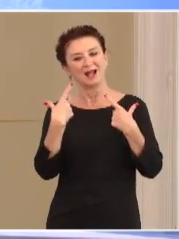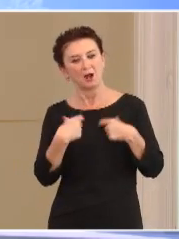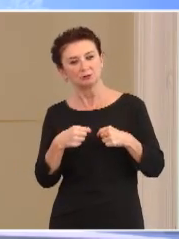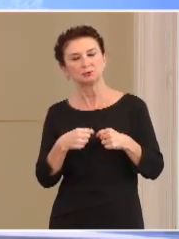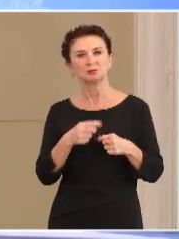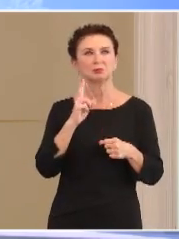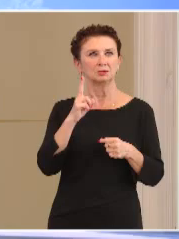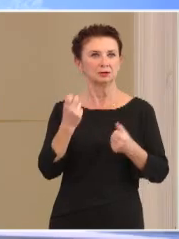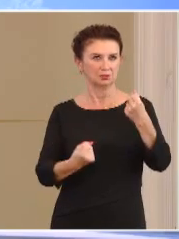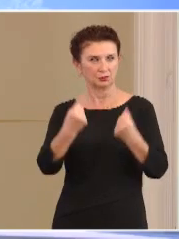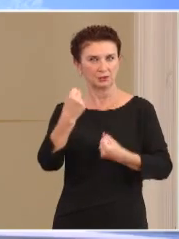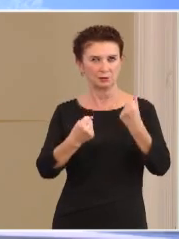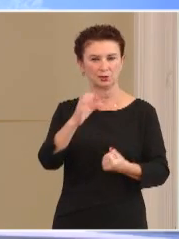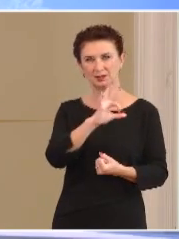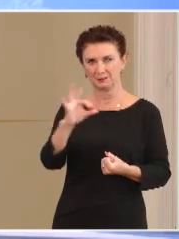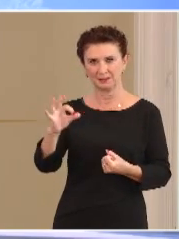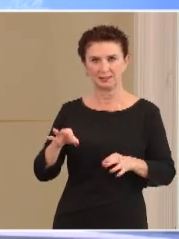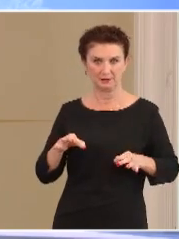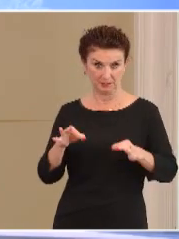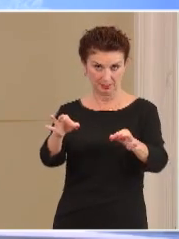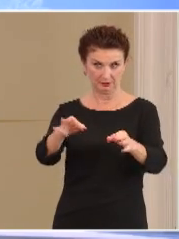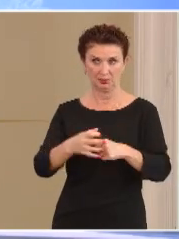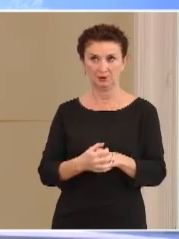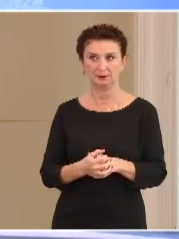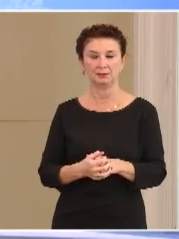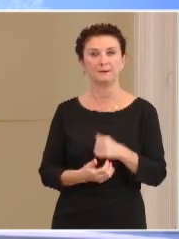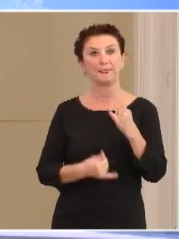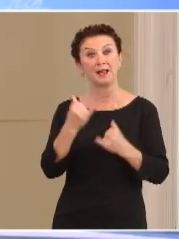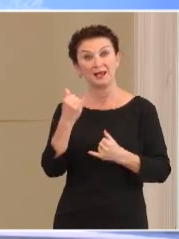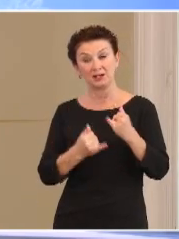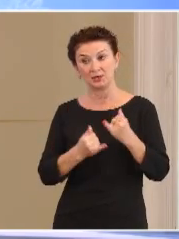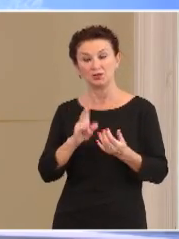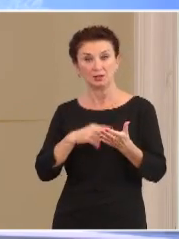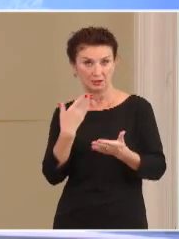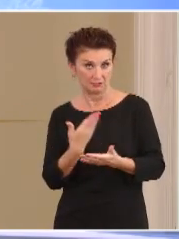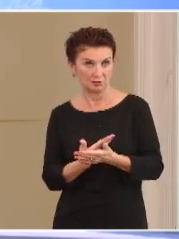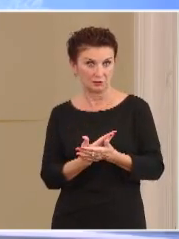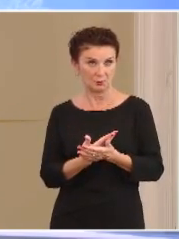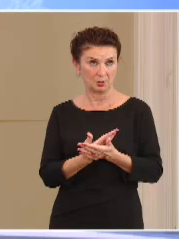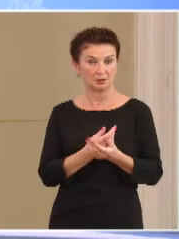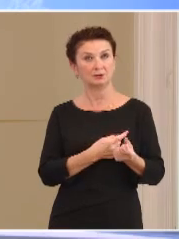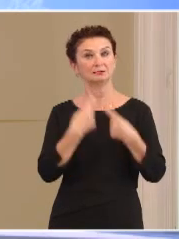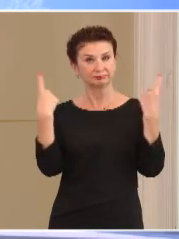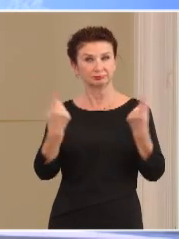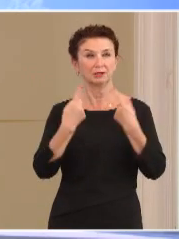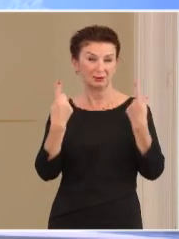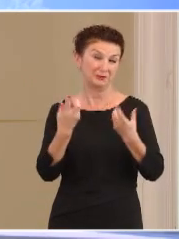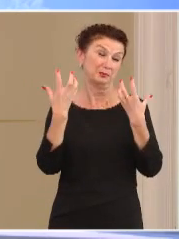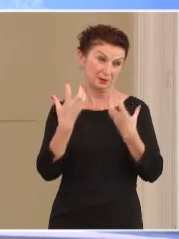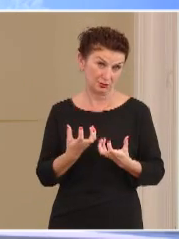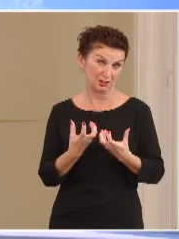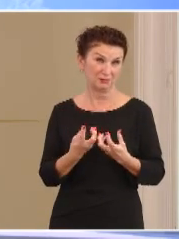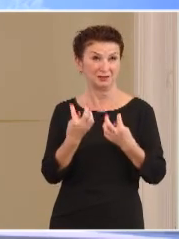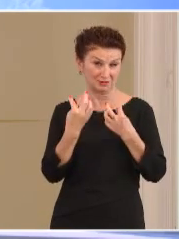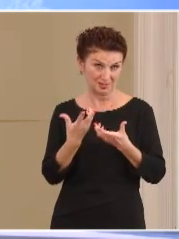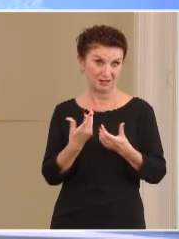byłaby taka wola ze strony służb ratunkowych, to oczywiście byśmy się nad tym pochylili,